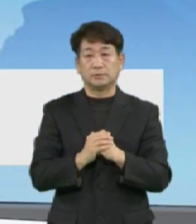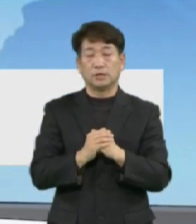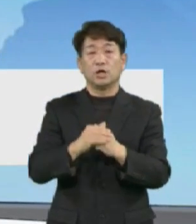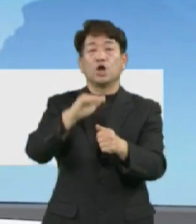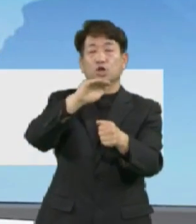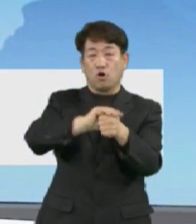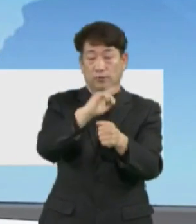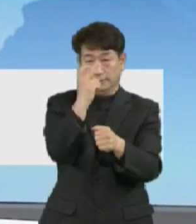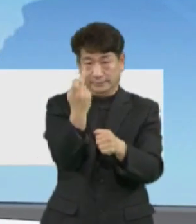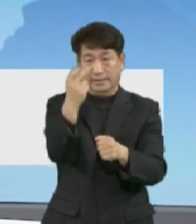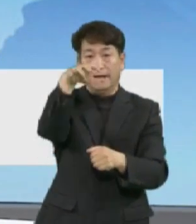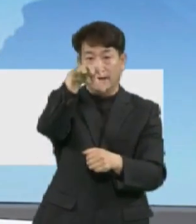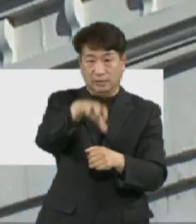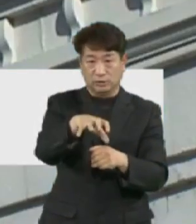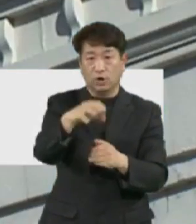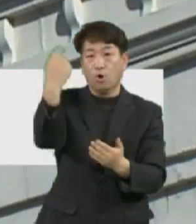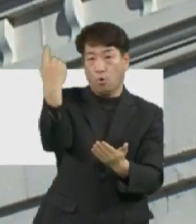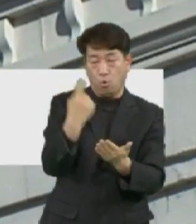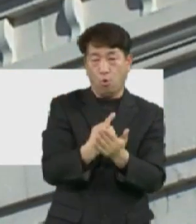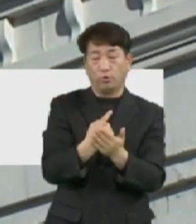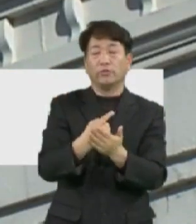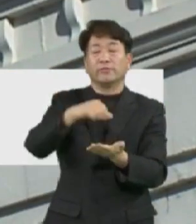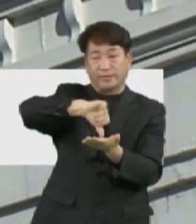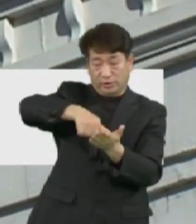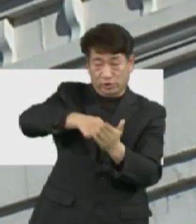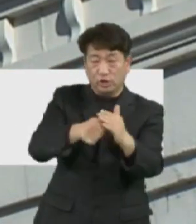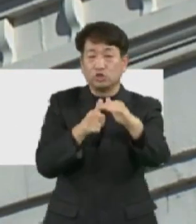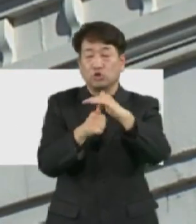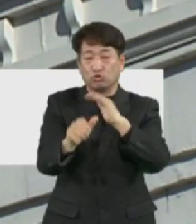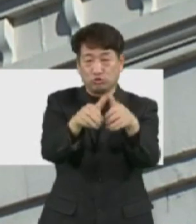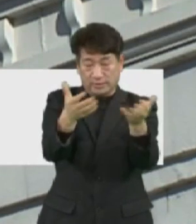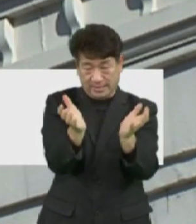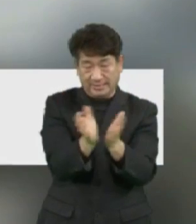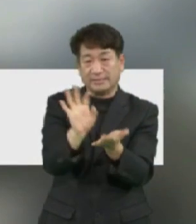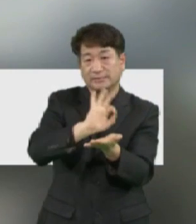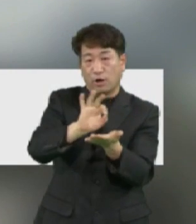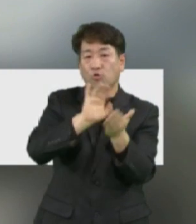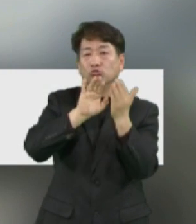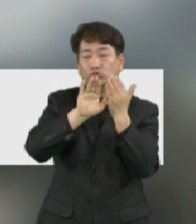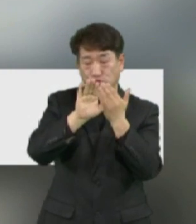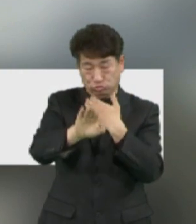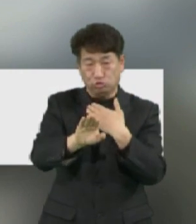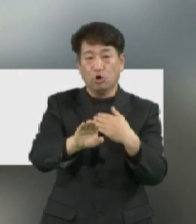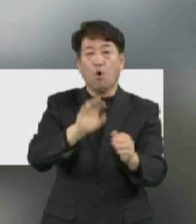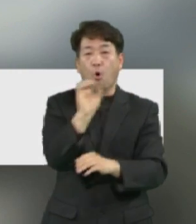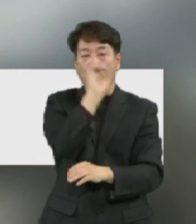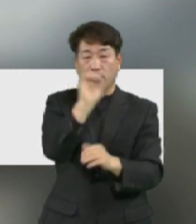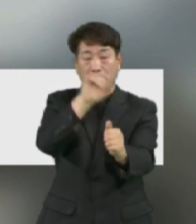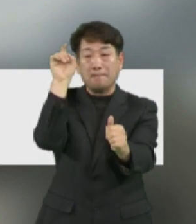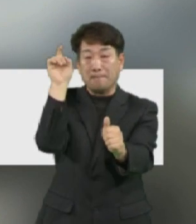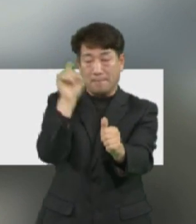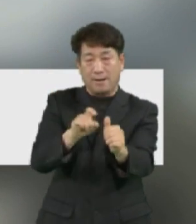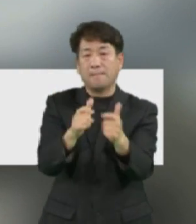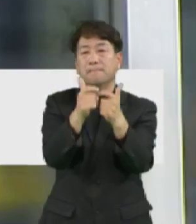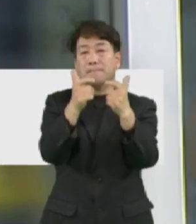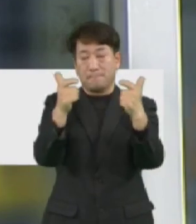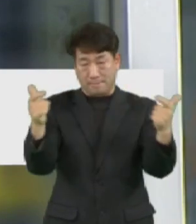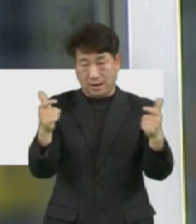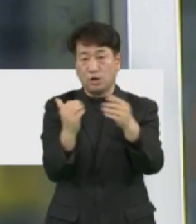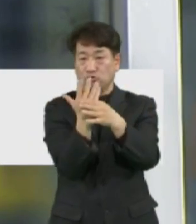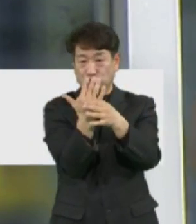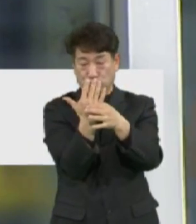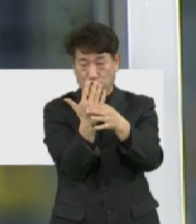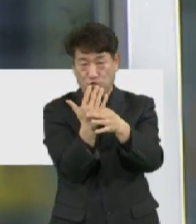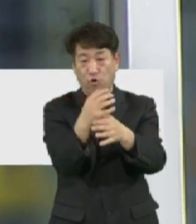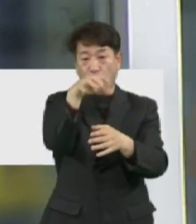경북 경산에서 전지훈련 온 대학 레슬링 선수단 이용한 뒤 5 미크론 감염자가 속출하고 있는 유성구 호텔 온천 을